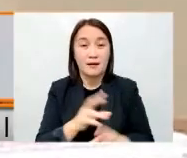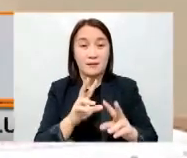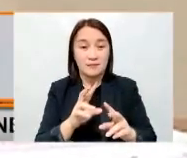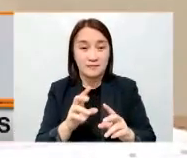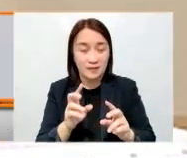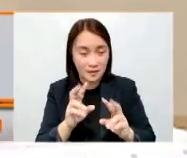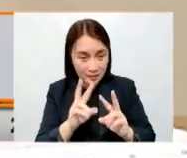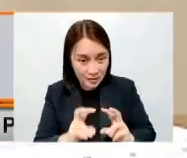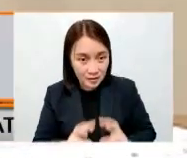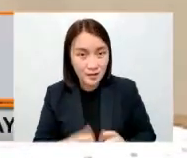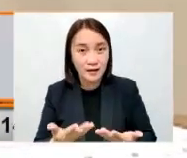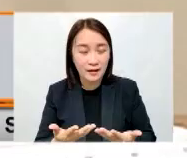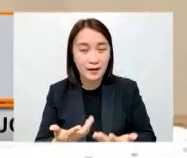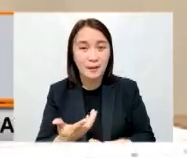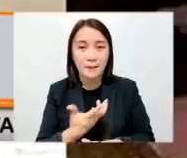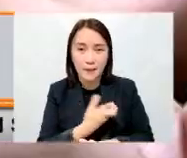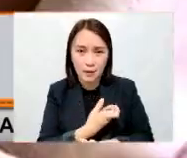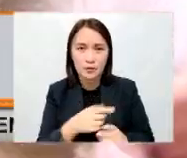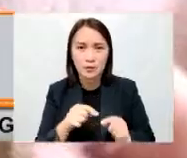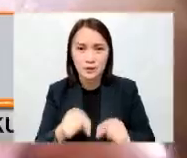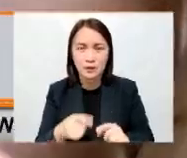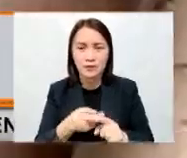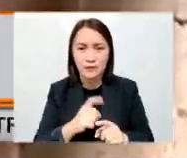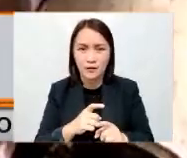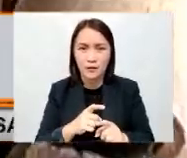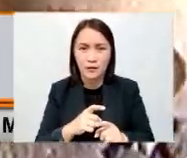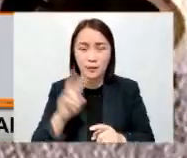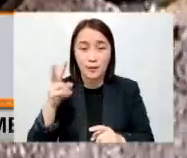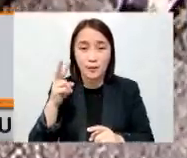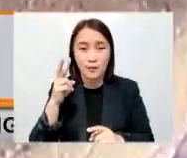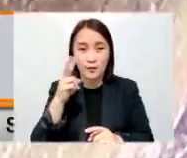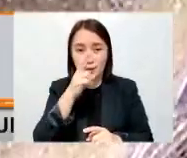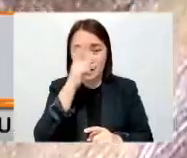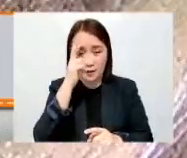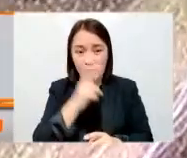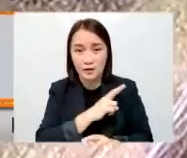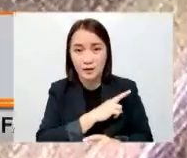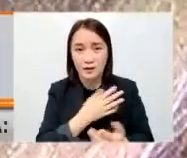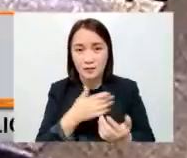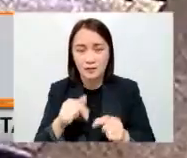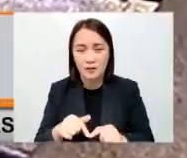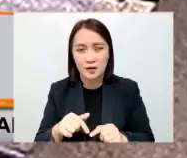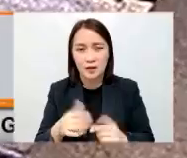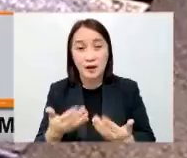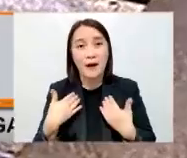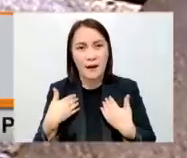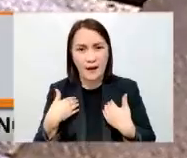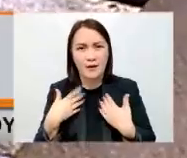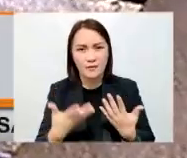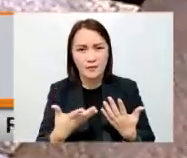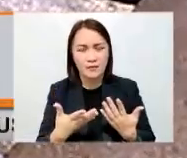Ang bakuna ay gawa sa Vietnam. Sa ngayon, tinitingnan na kung kayang tumagal ng antibodies mula sa bakuna o yung protinang lumalaban sa mismong